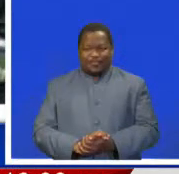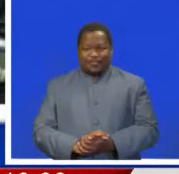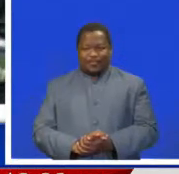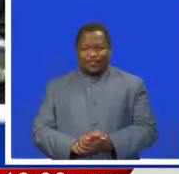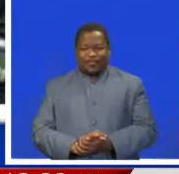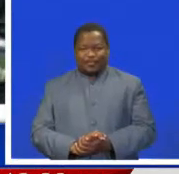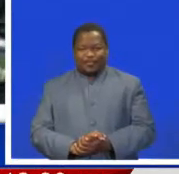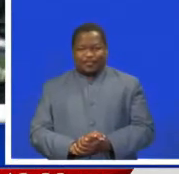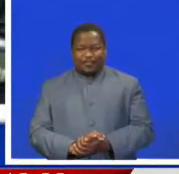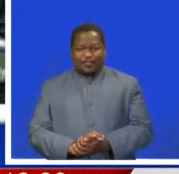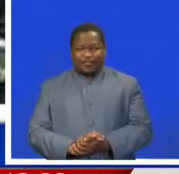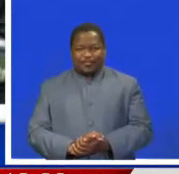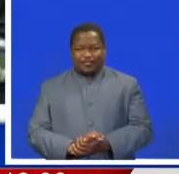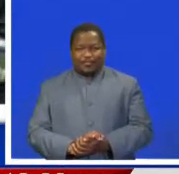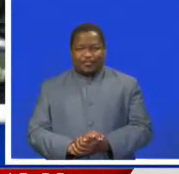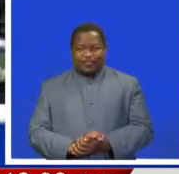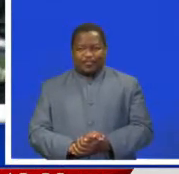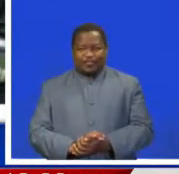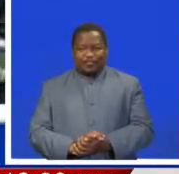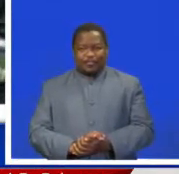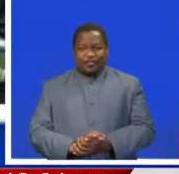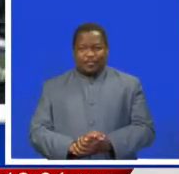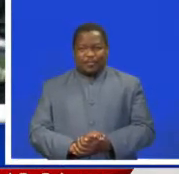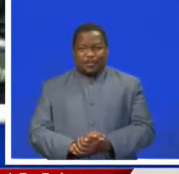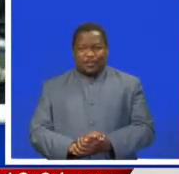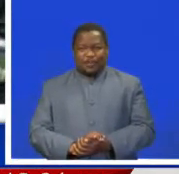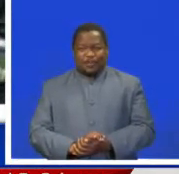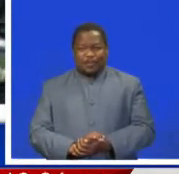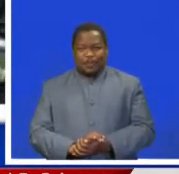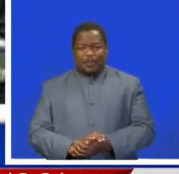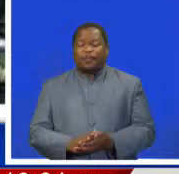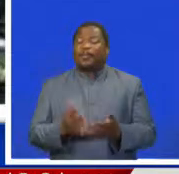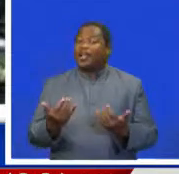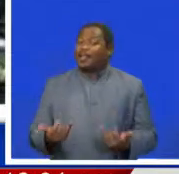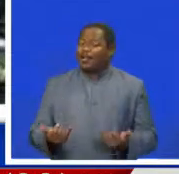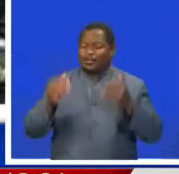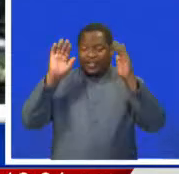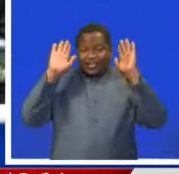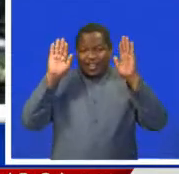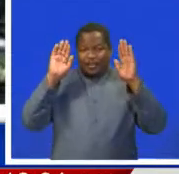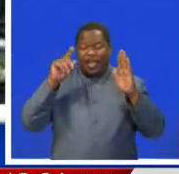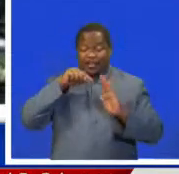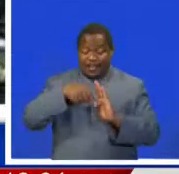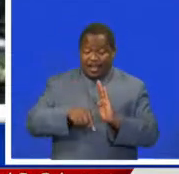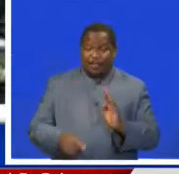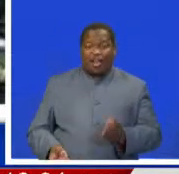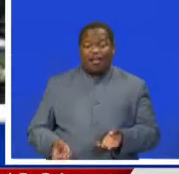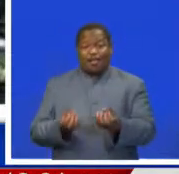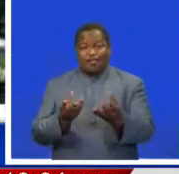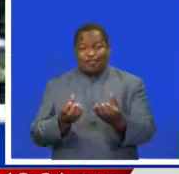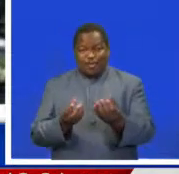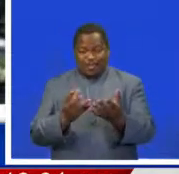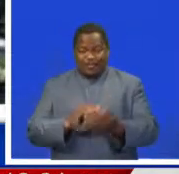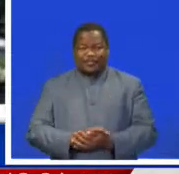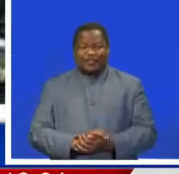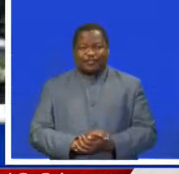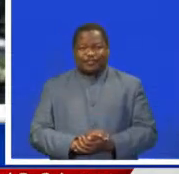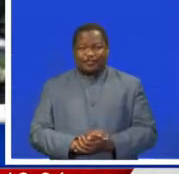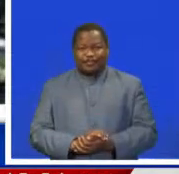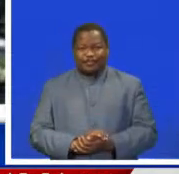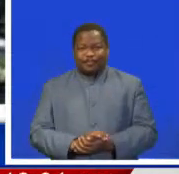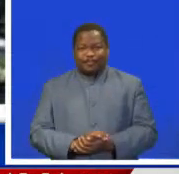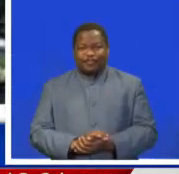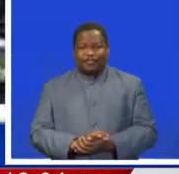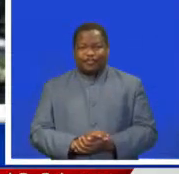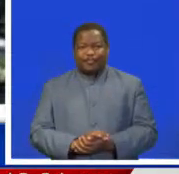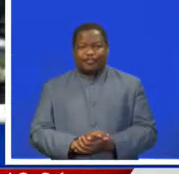namahle tindzaba temidlalo sathi tfola tindzaba tefu nasetiya ngakhona emaphethelweni lesikhathi manje sivele sigijime nado tindzaba tefu ligomitle lehovisi